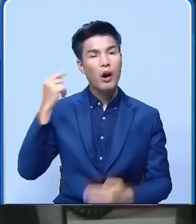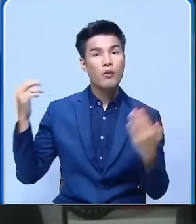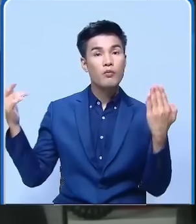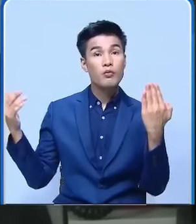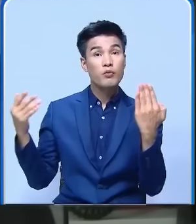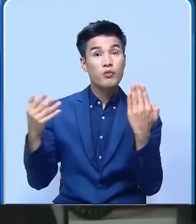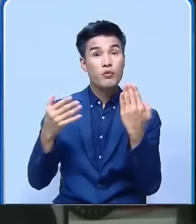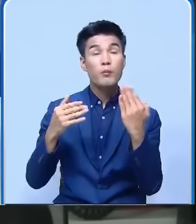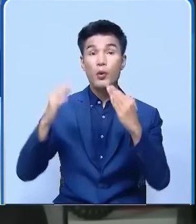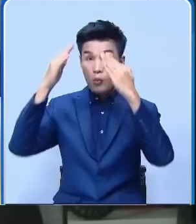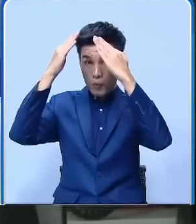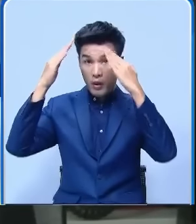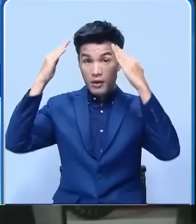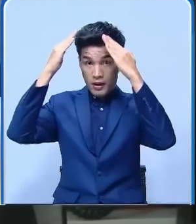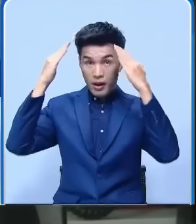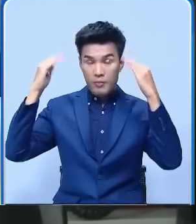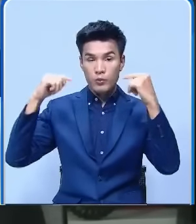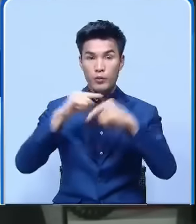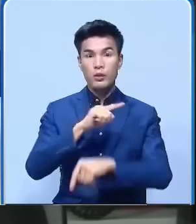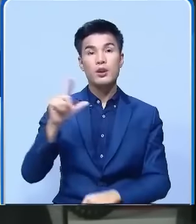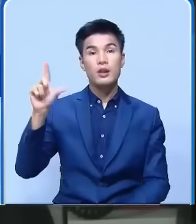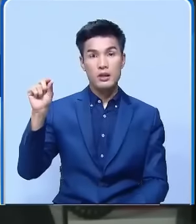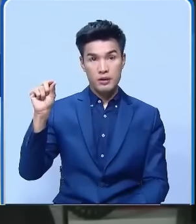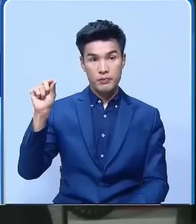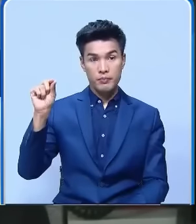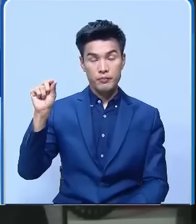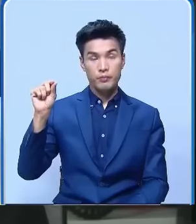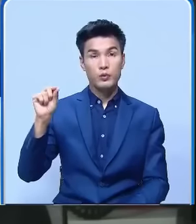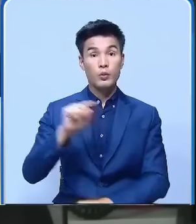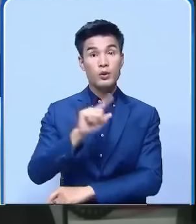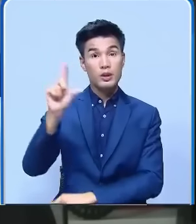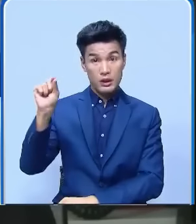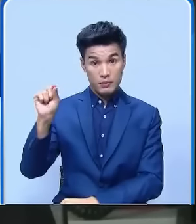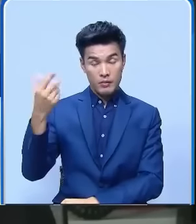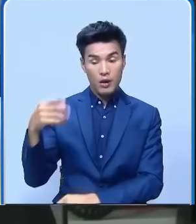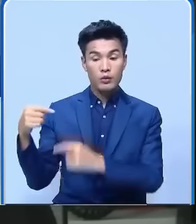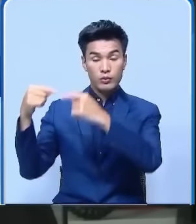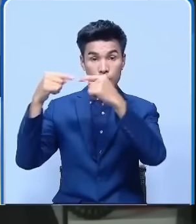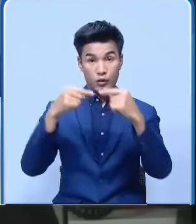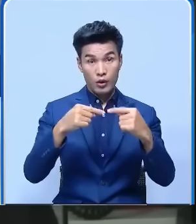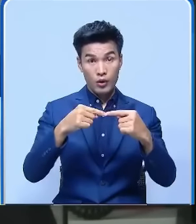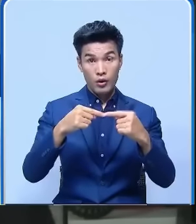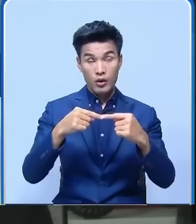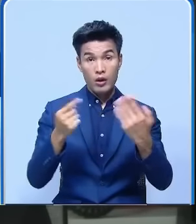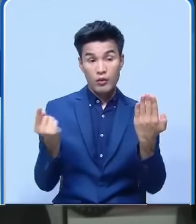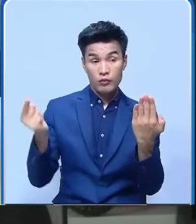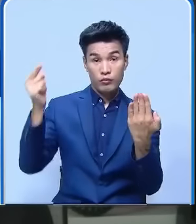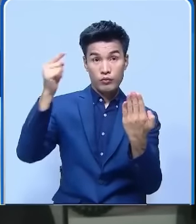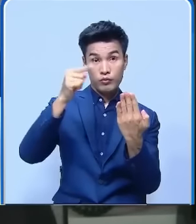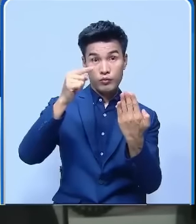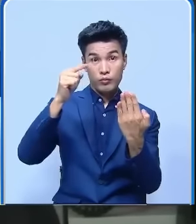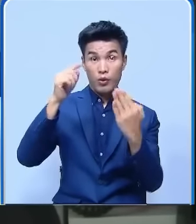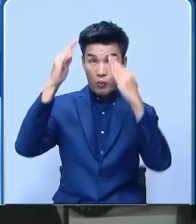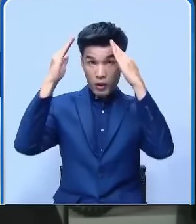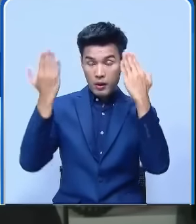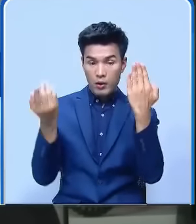ขึ้นฝั่งประเทศเวียดนามเนี่ยในวันที่20นะครับวันที่20และก็จากนั้นเนี่ยก็จะเคลื่อนข้ามประเทศเวียดนามนะ